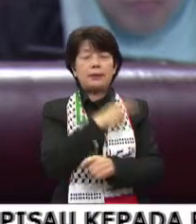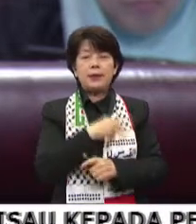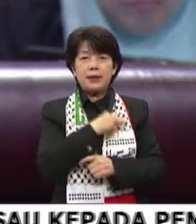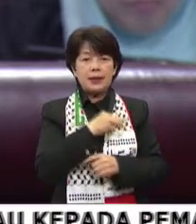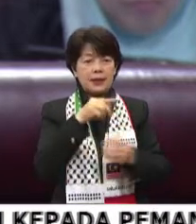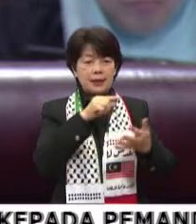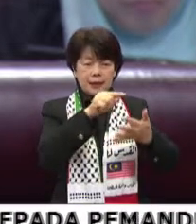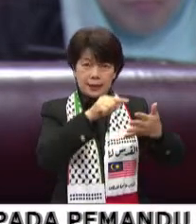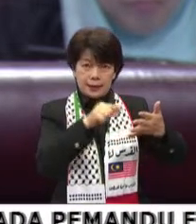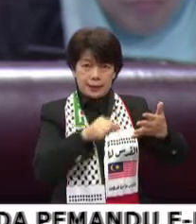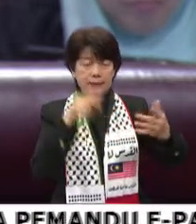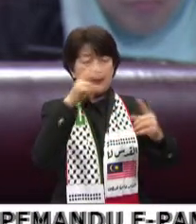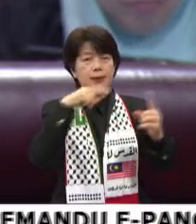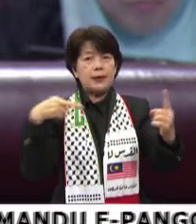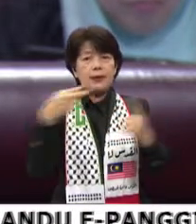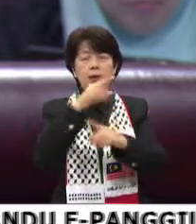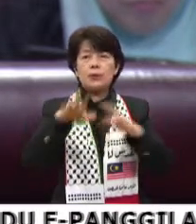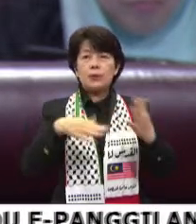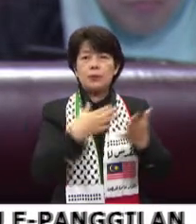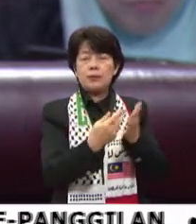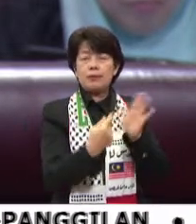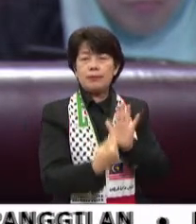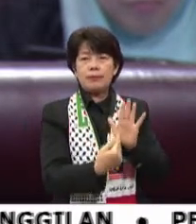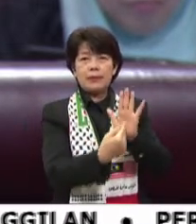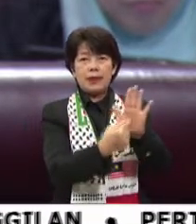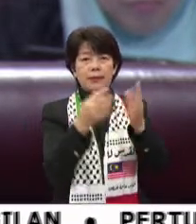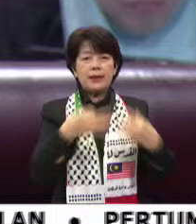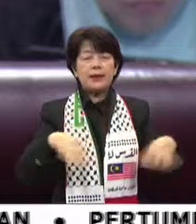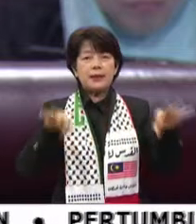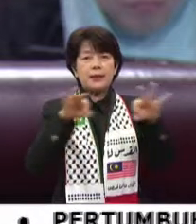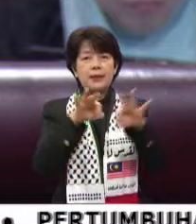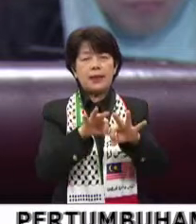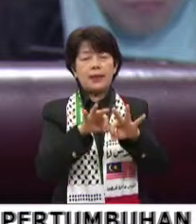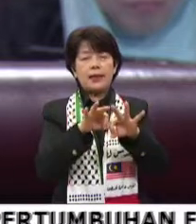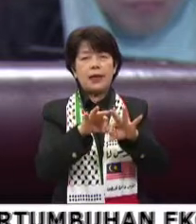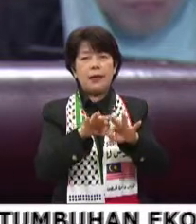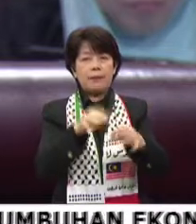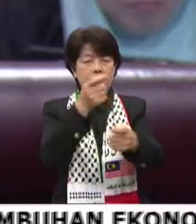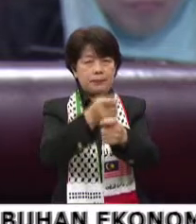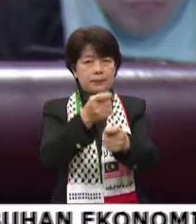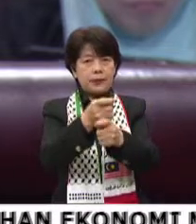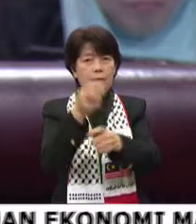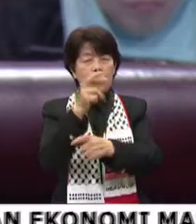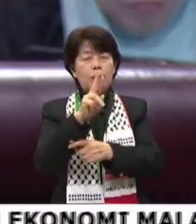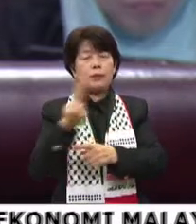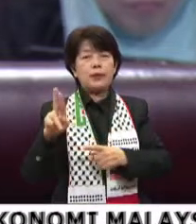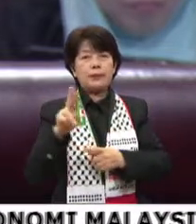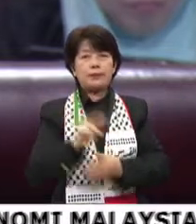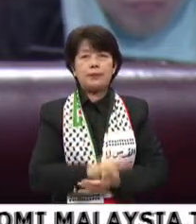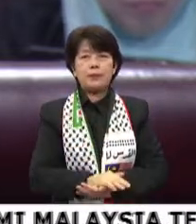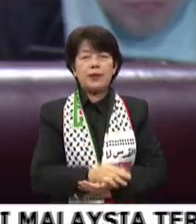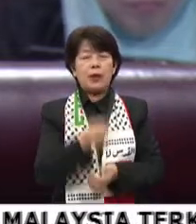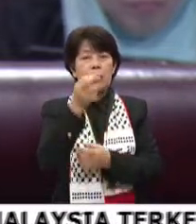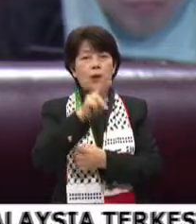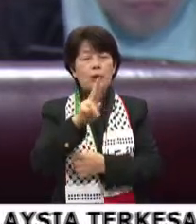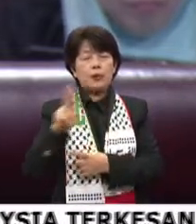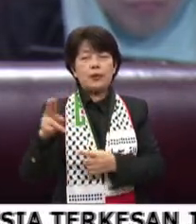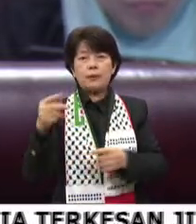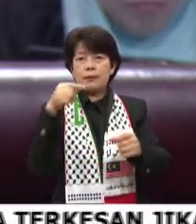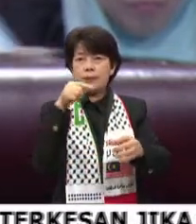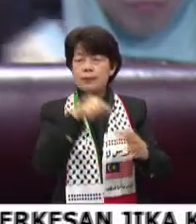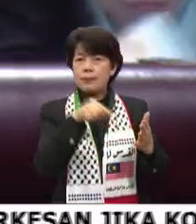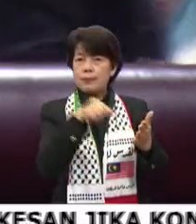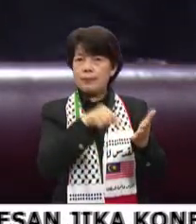kira pandangan-pandangan yang telah dikemukakan oleh pihak yang berkepentingan dalam menggubal Rang undang-undang ini Rang undang-undang kesatuan